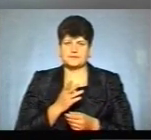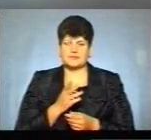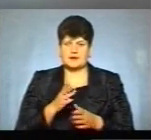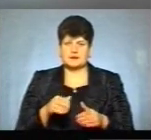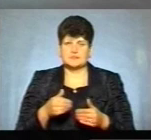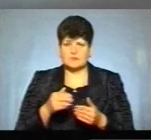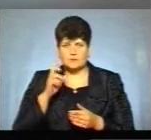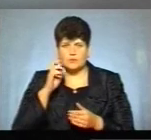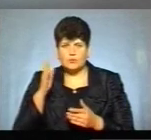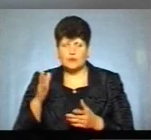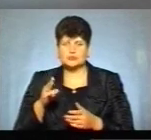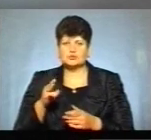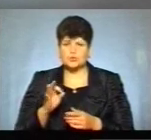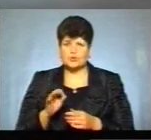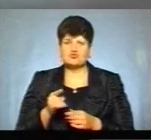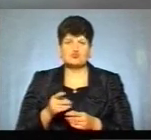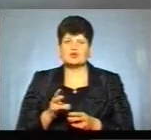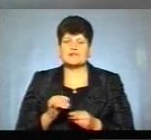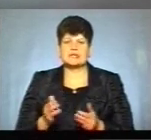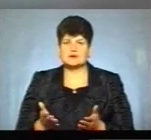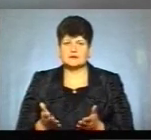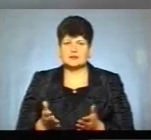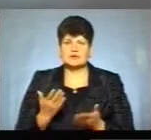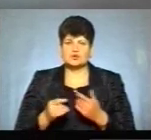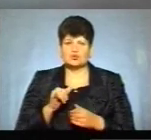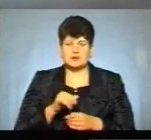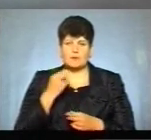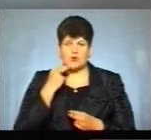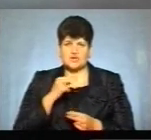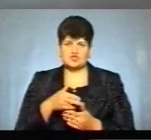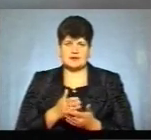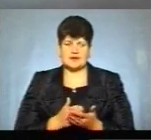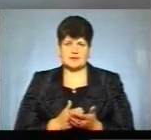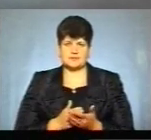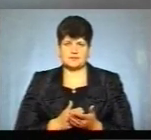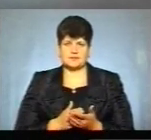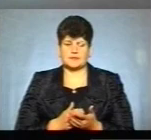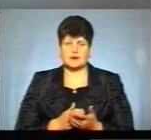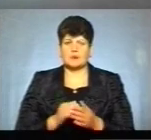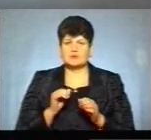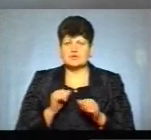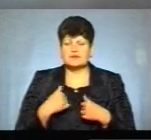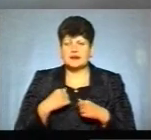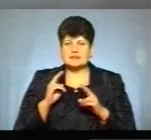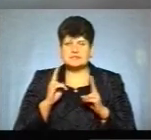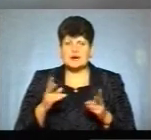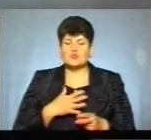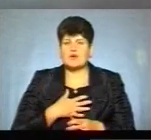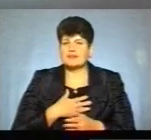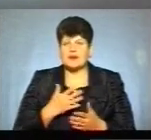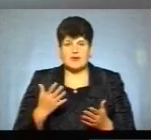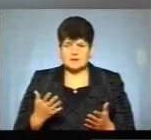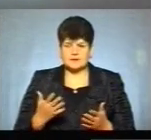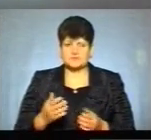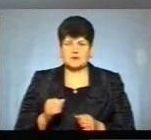відвів Бог, ну, то чому б і ні, якщо в них покращиться якість. Стосовно, можливо, там, я не знаю, за Канаду, може,